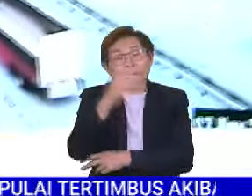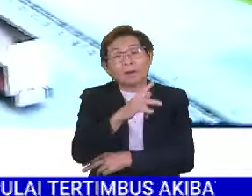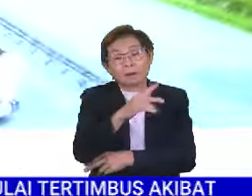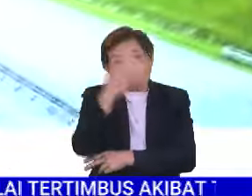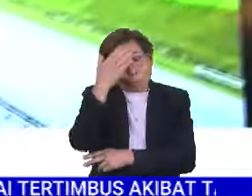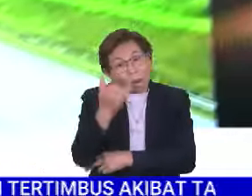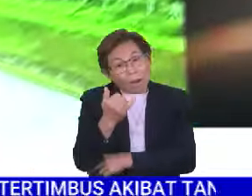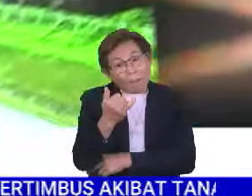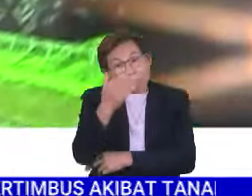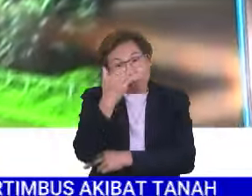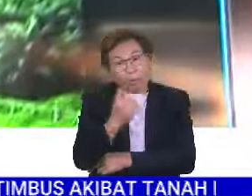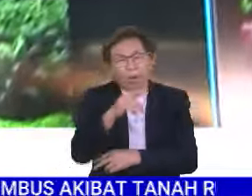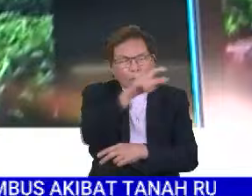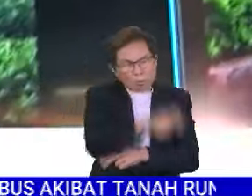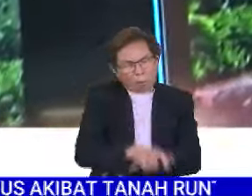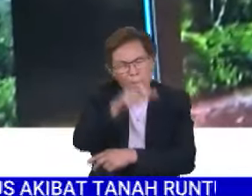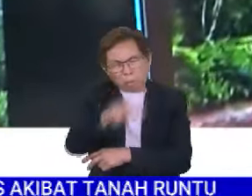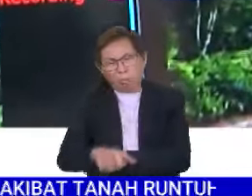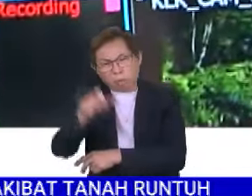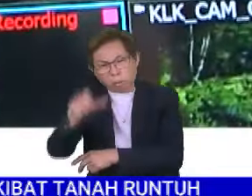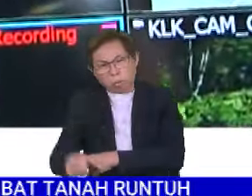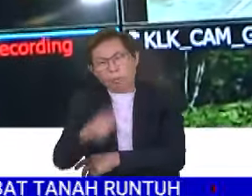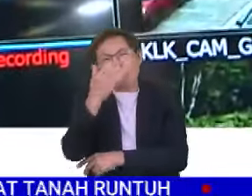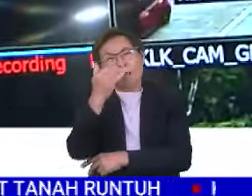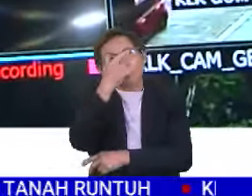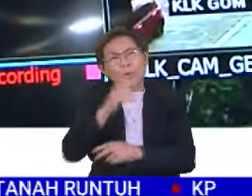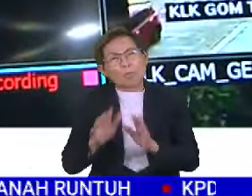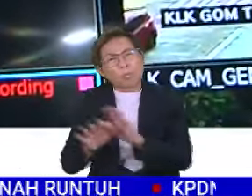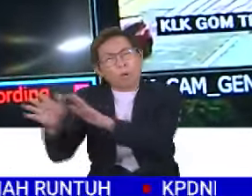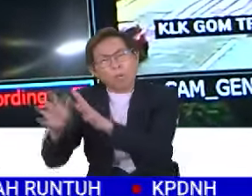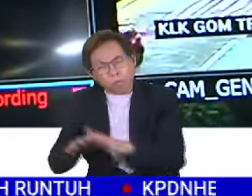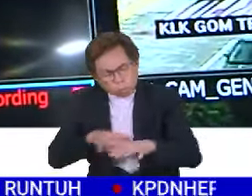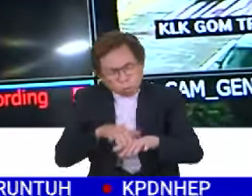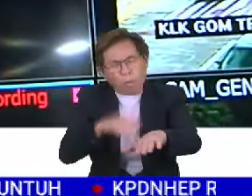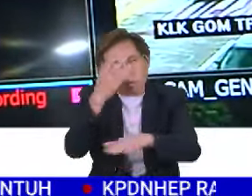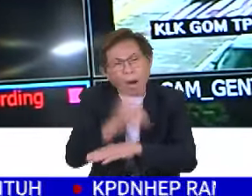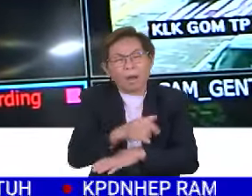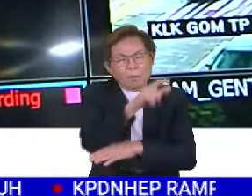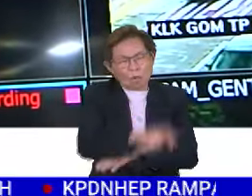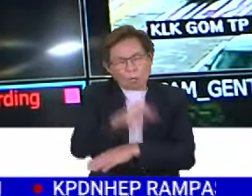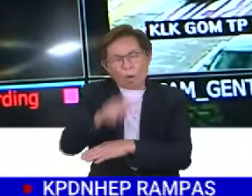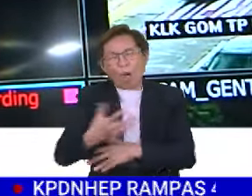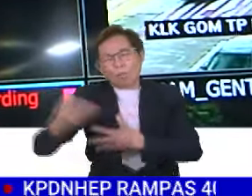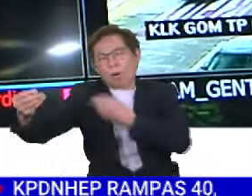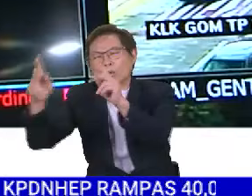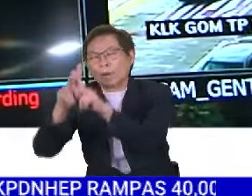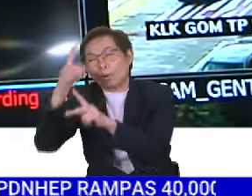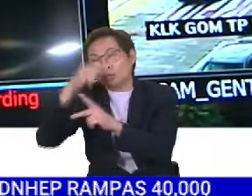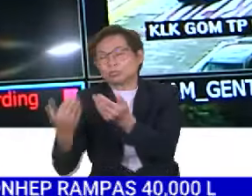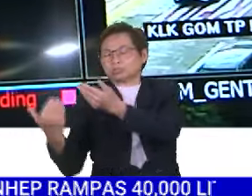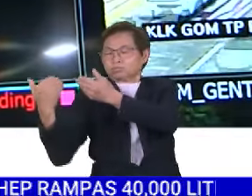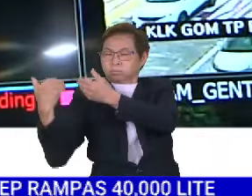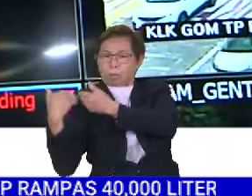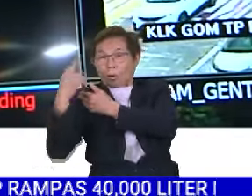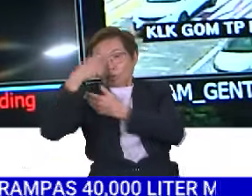dengan penduduk di Lebuh Raya di dalam negara ingin pulang ke kampung untuk menunaikan kewajipan